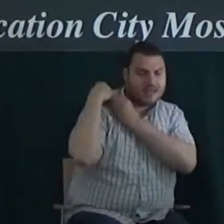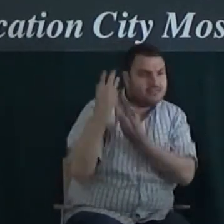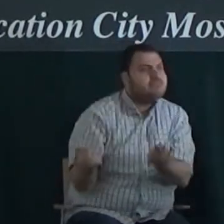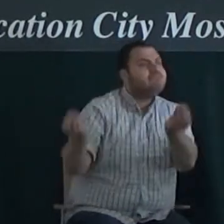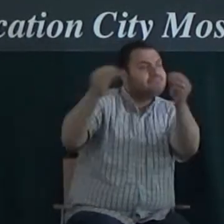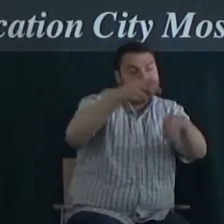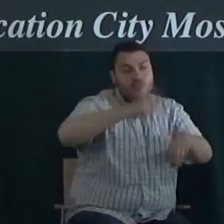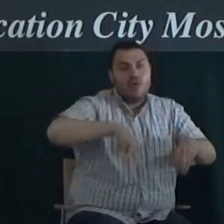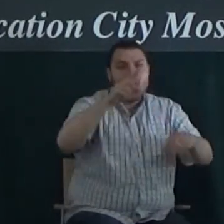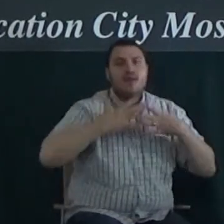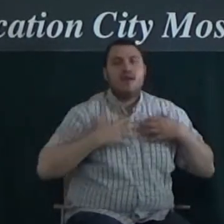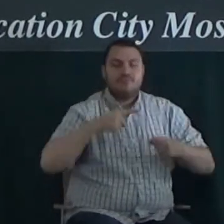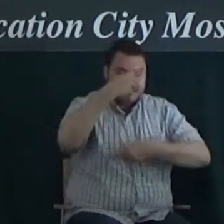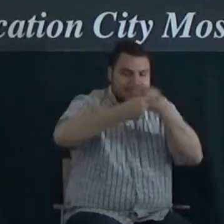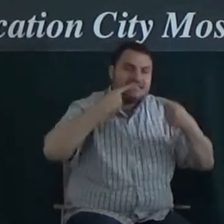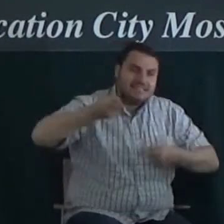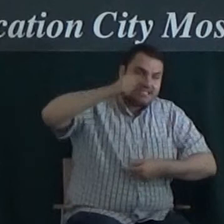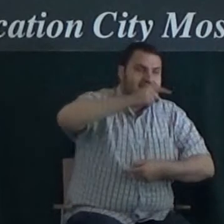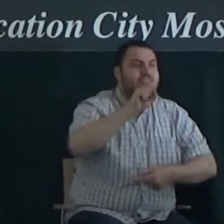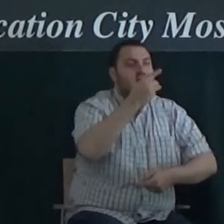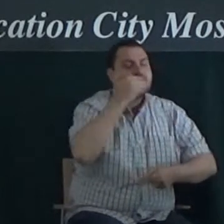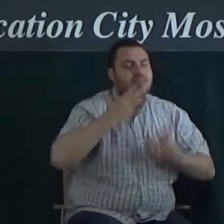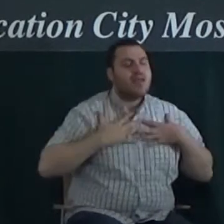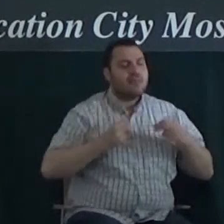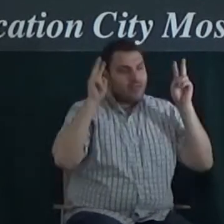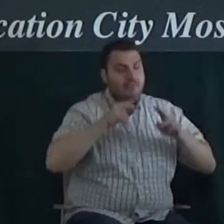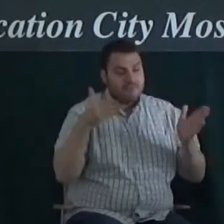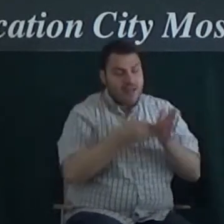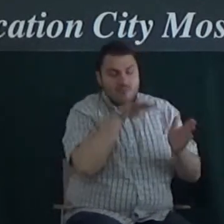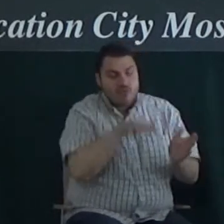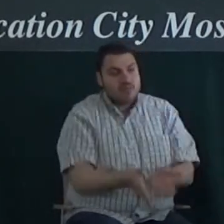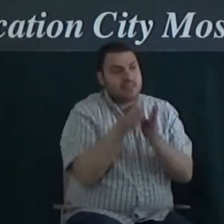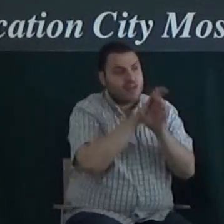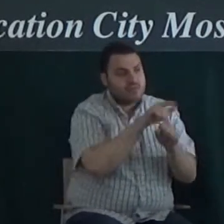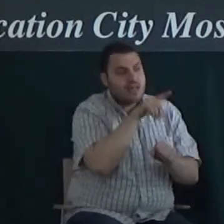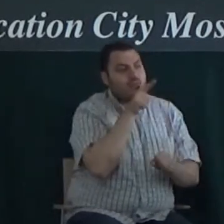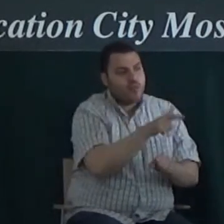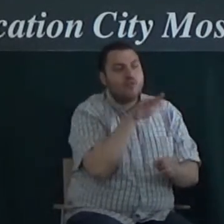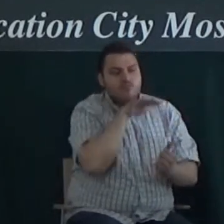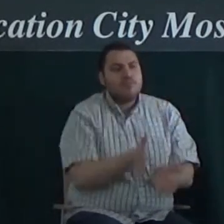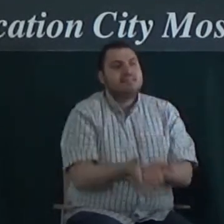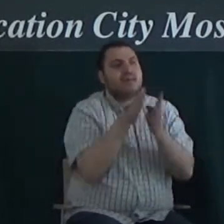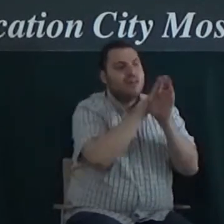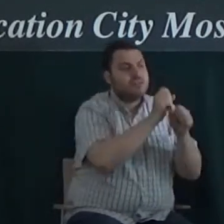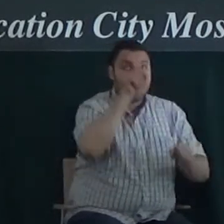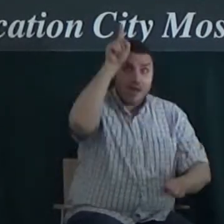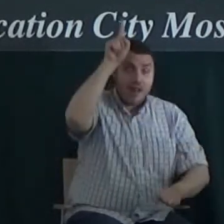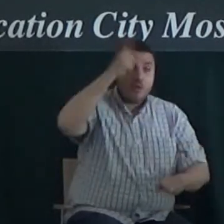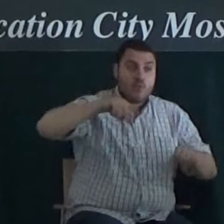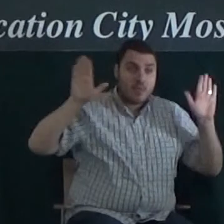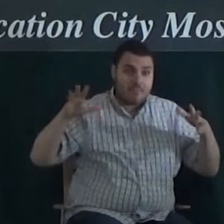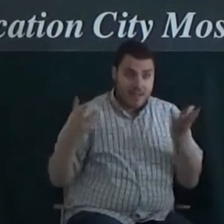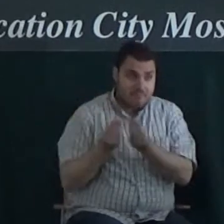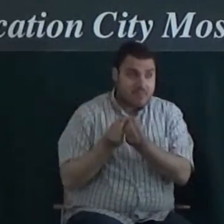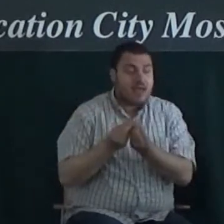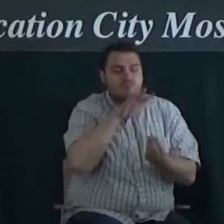بالأمن والأمان. ألا وصلوا وسلموا على من أمرتم بالصلاة والسلام عليه. إن الله وملائكته يصلون على